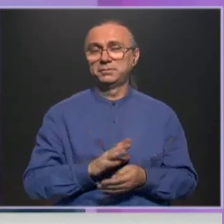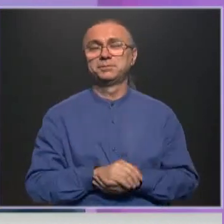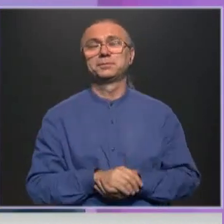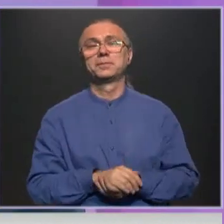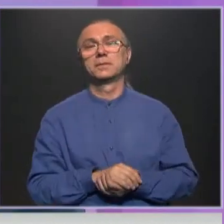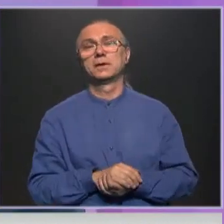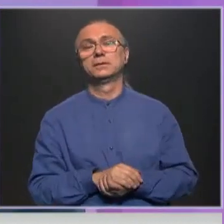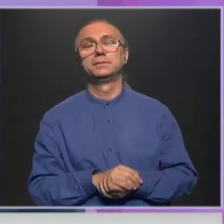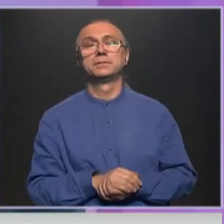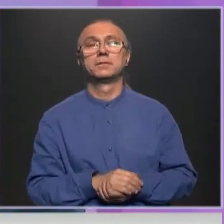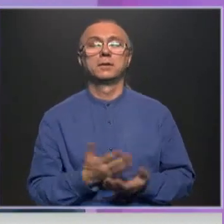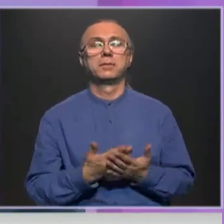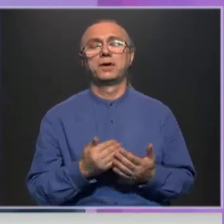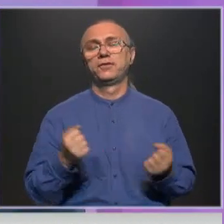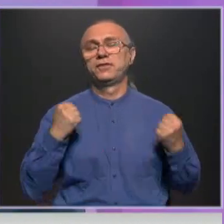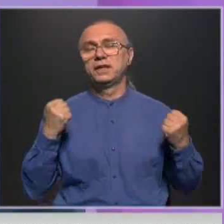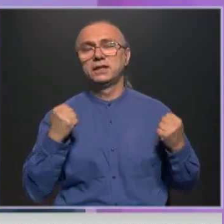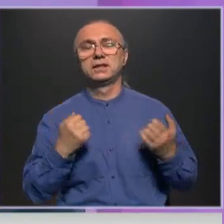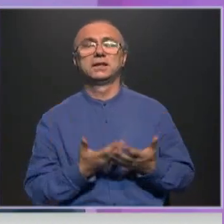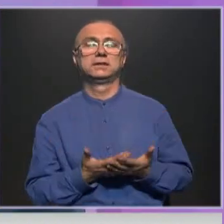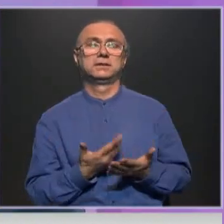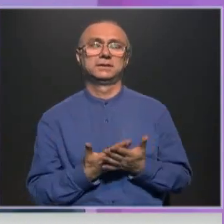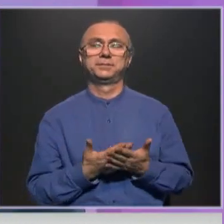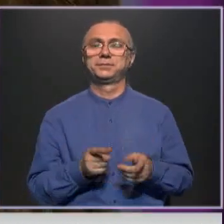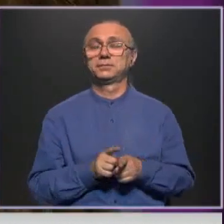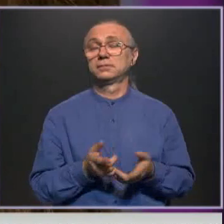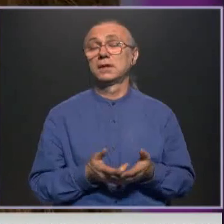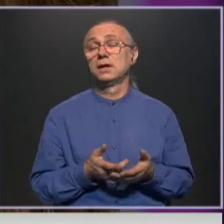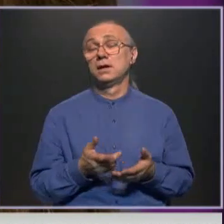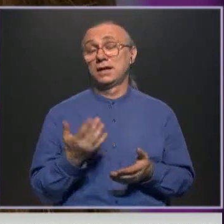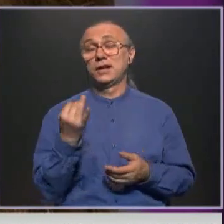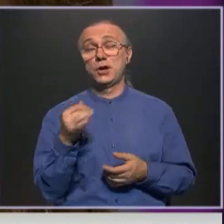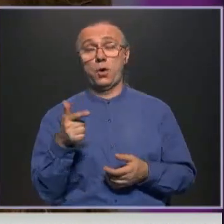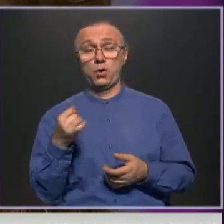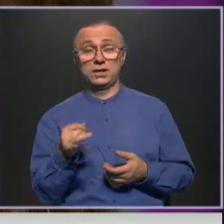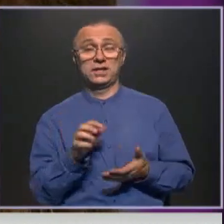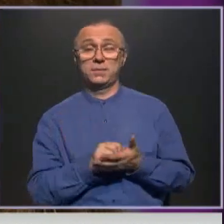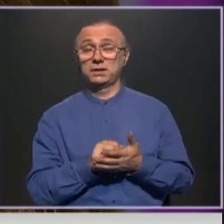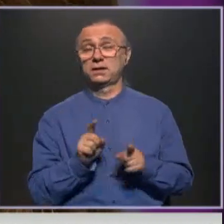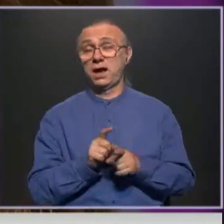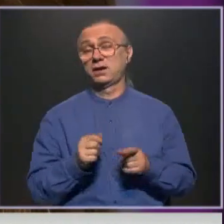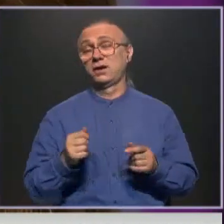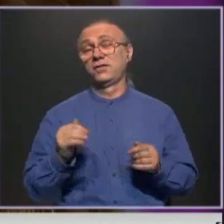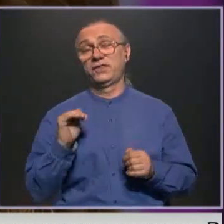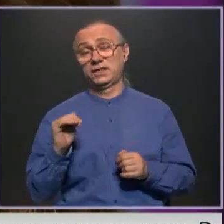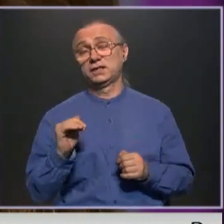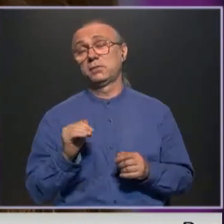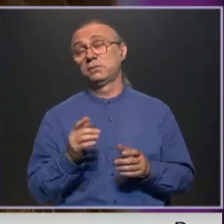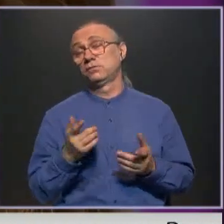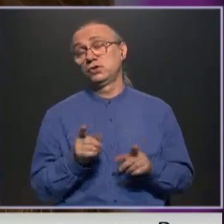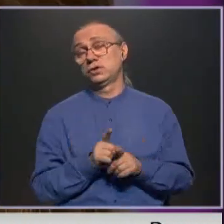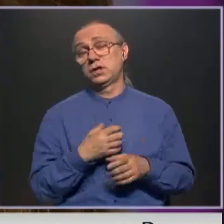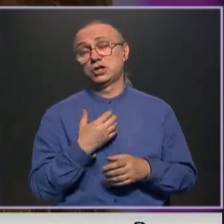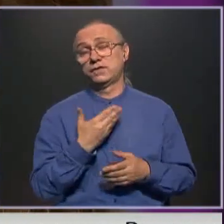себя фитнесом как-то заниматься, то, пожалуйста, никаких проблем нет, потому что, конечно, с позиции высокого спорта это, конечно, ну,